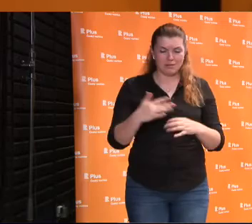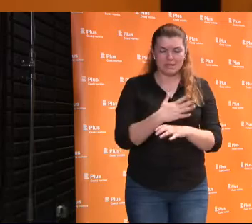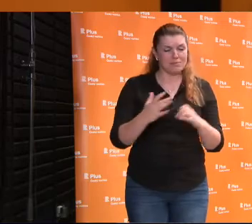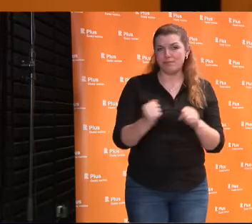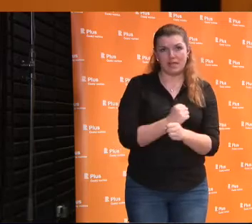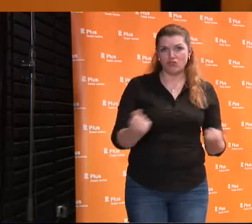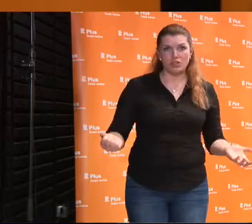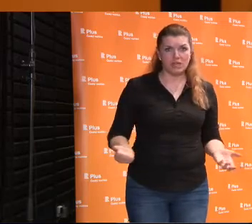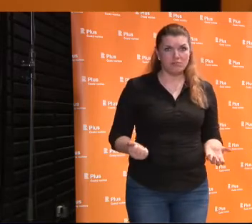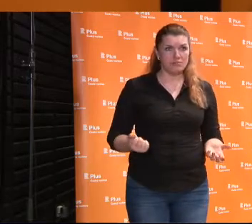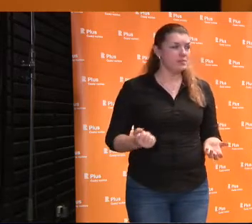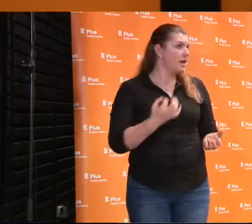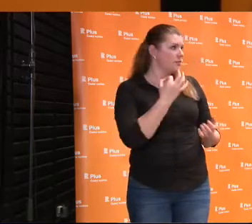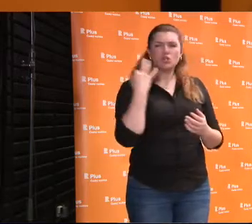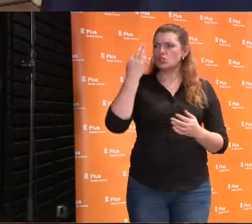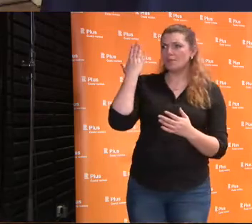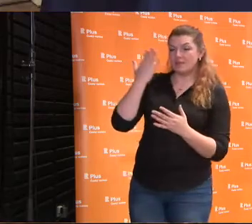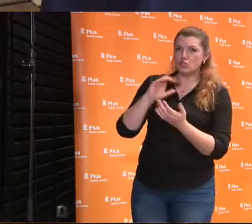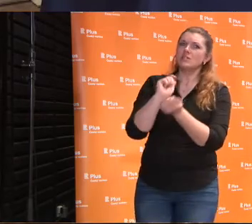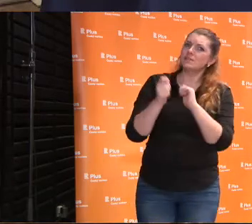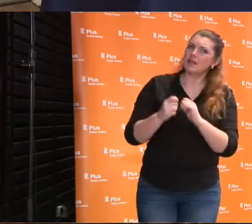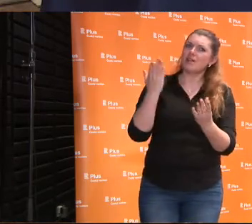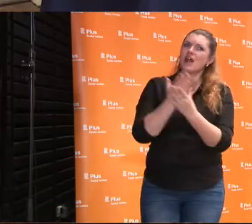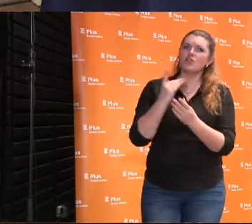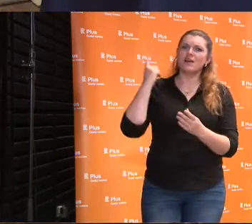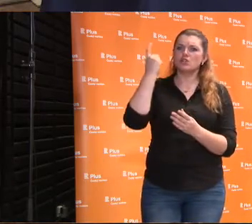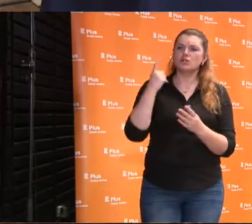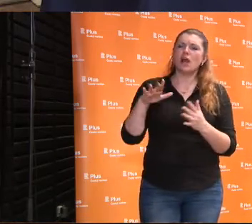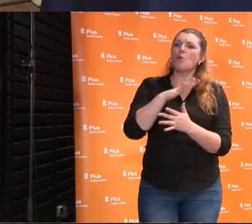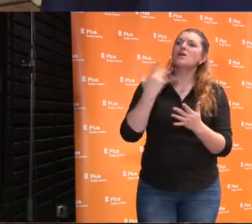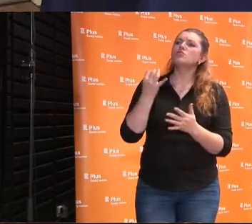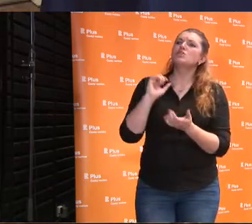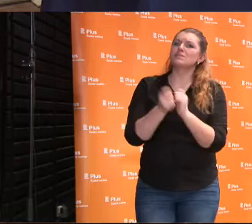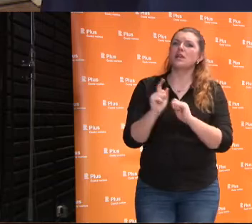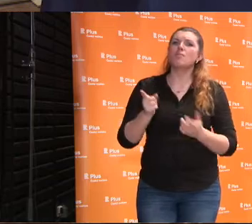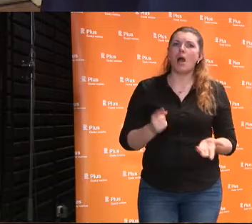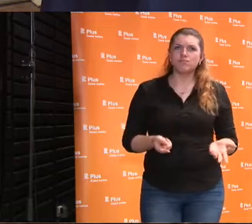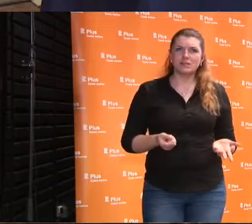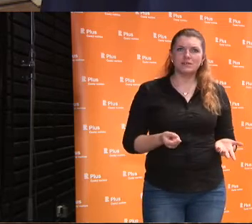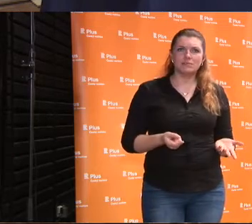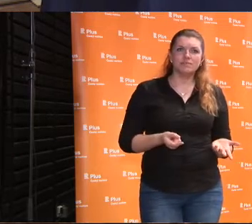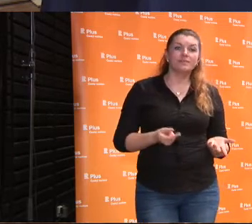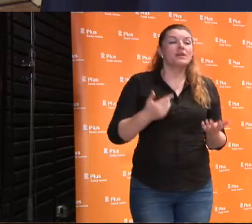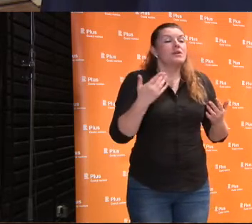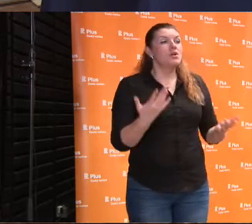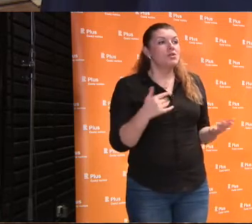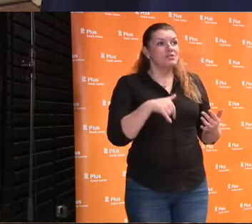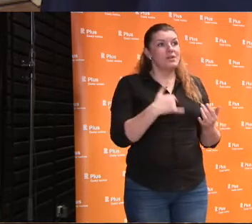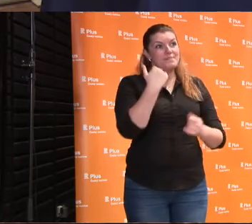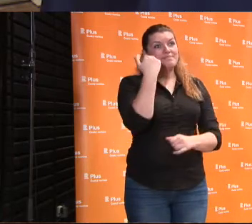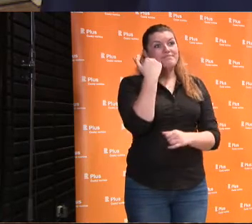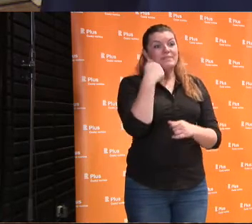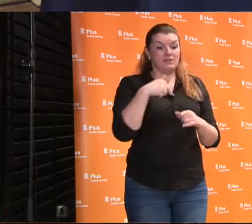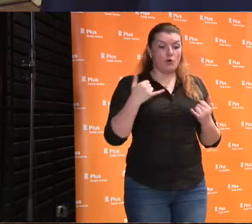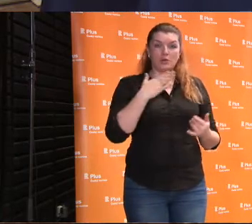úsilí. A jaké ty změny právě v té daňové nebo sociální oblasti by měly nastat? Podle mého názoru klíčová otázka, protože tato společnost